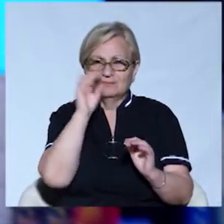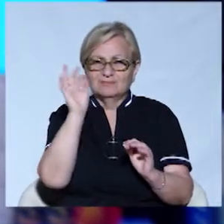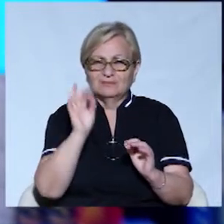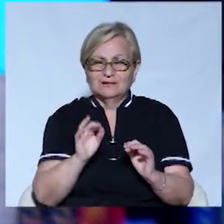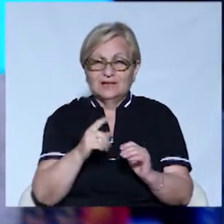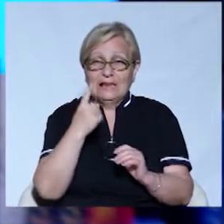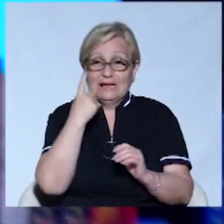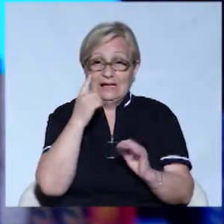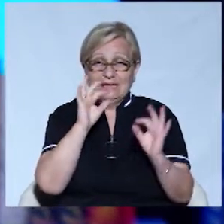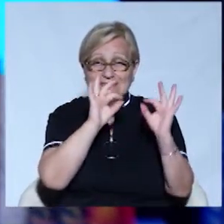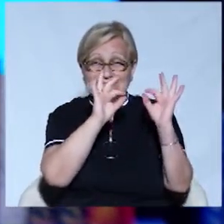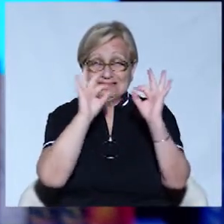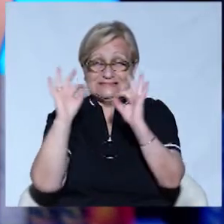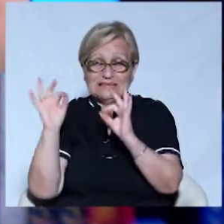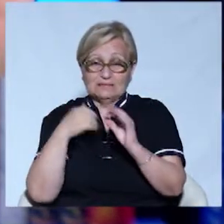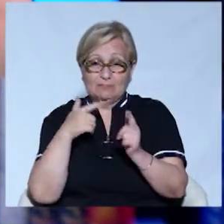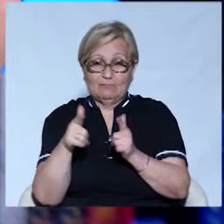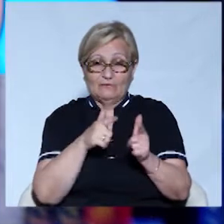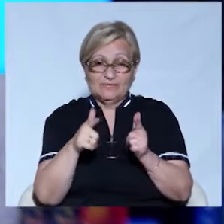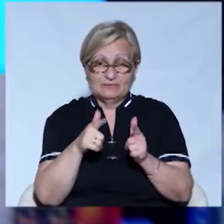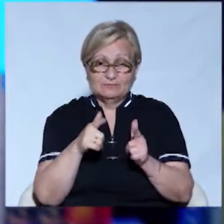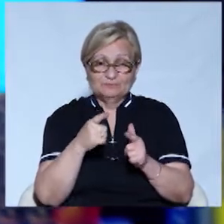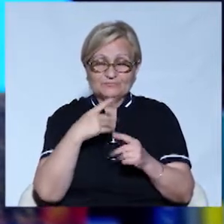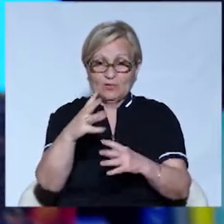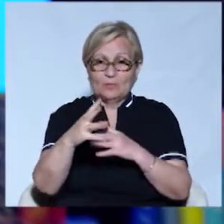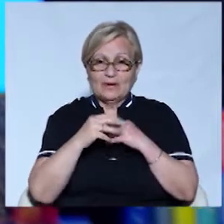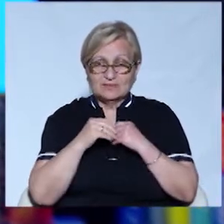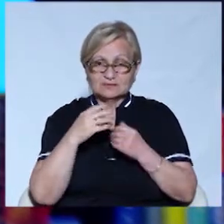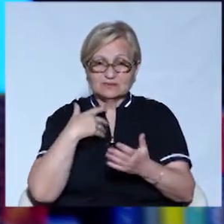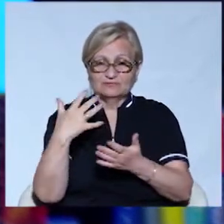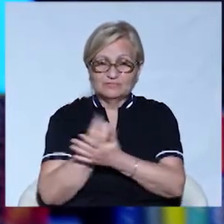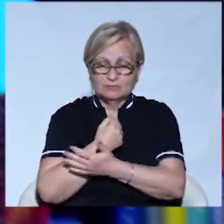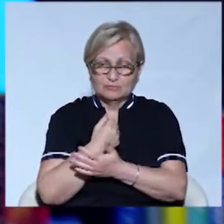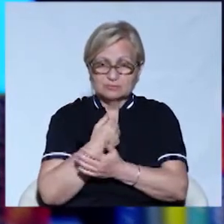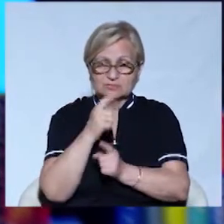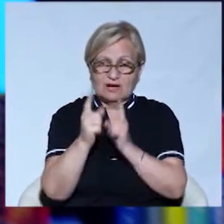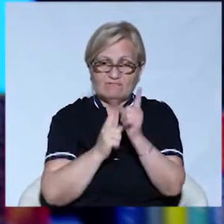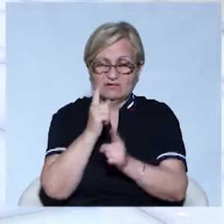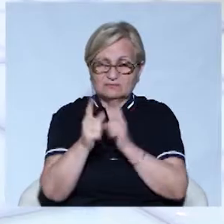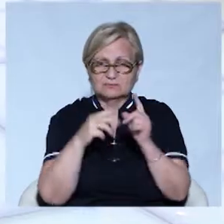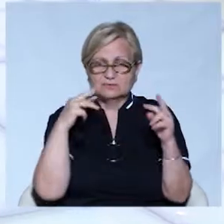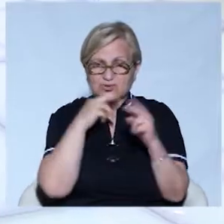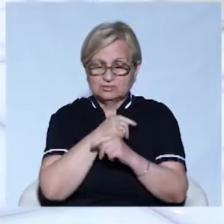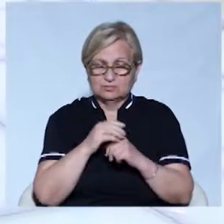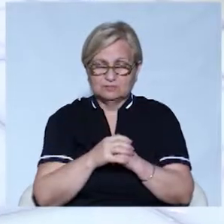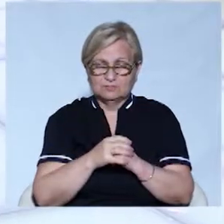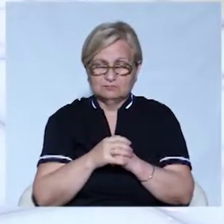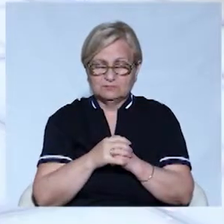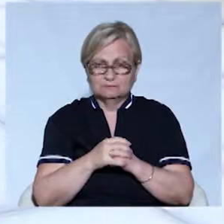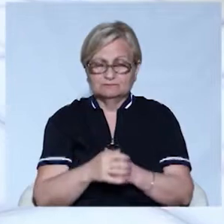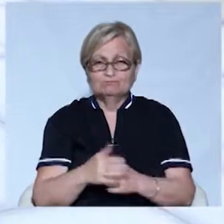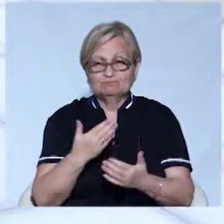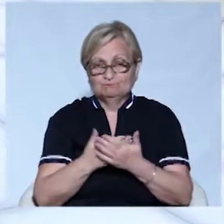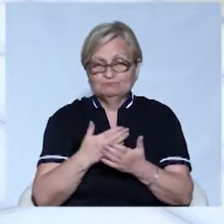ერთი წინადადება მაქვს მომზადებული, რომ ჩვენ ერთად ვიპოვოთ და გავასწოროთ შეცდომები.